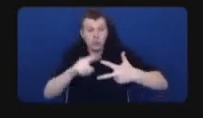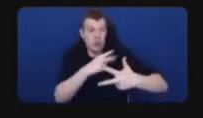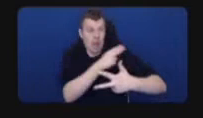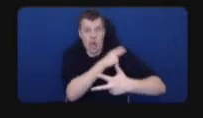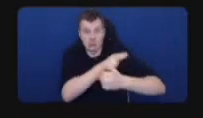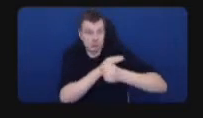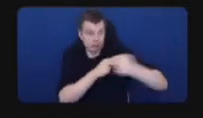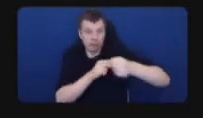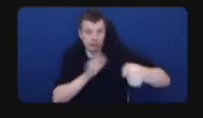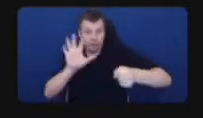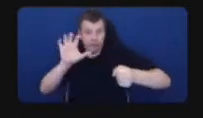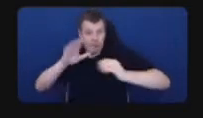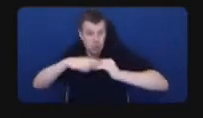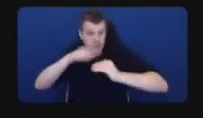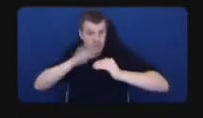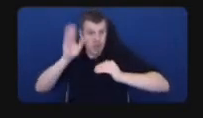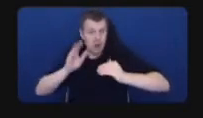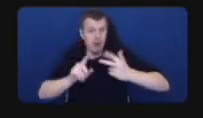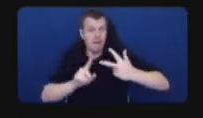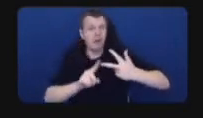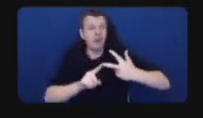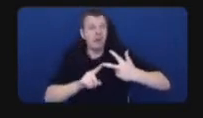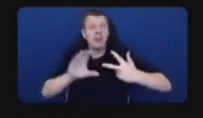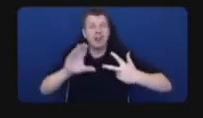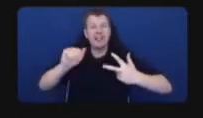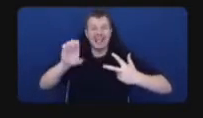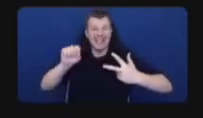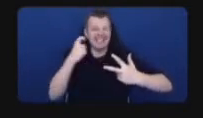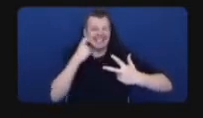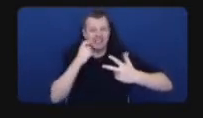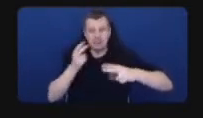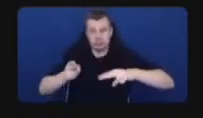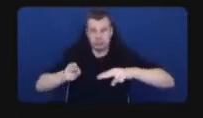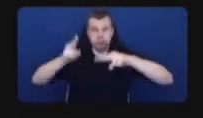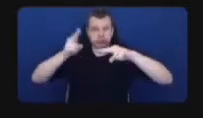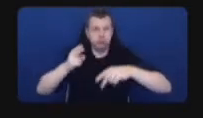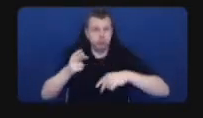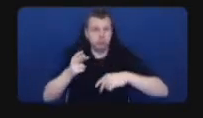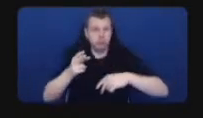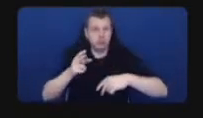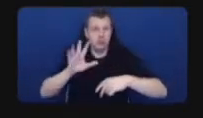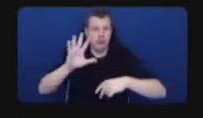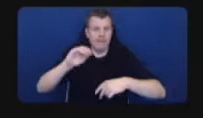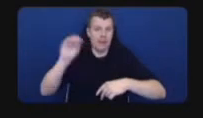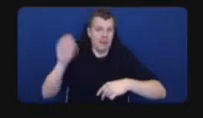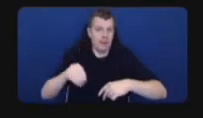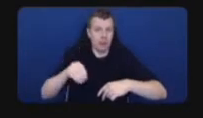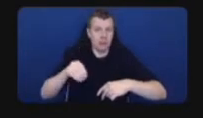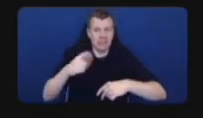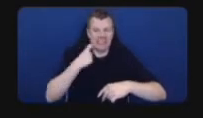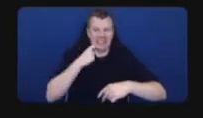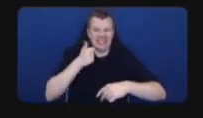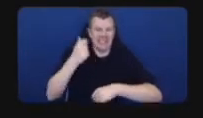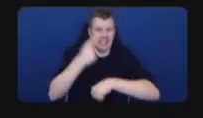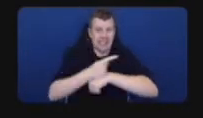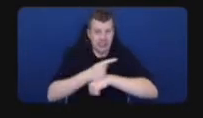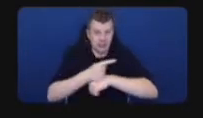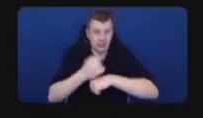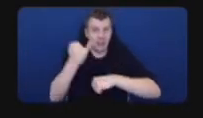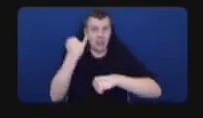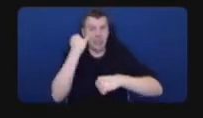所以新增的案例是500例，住院的是500例以上，还有包括是